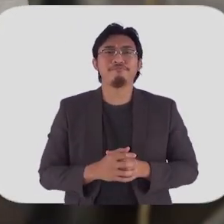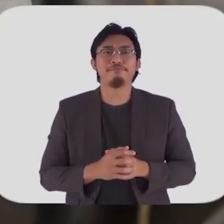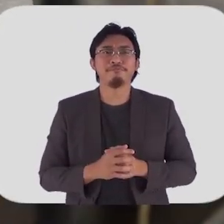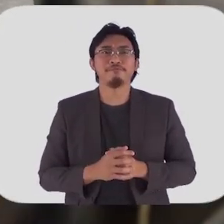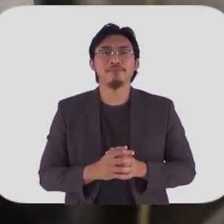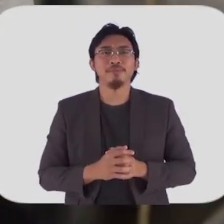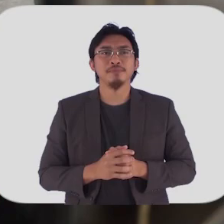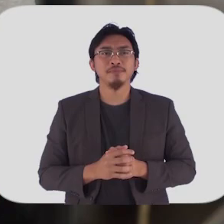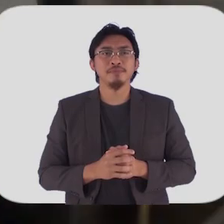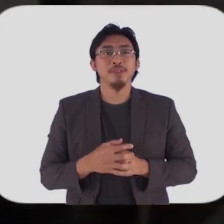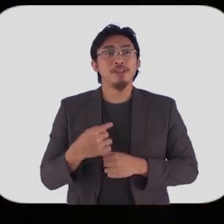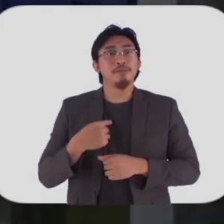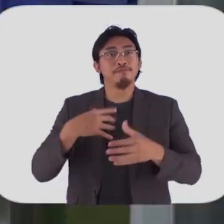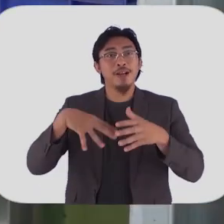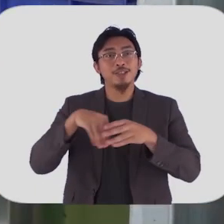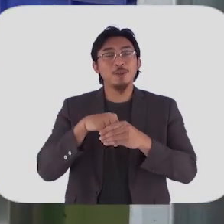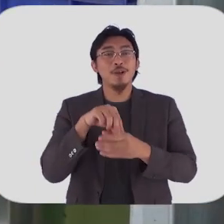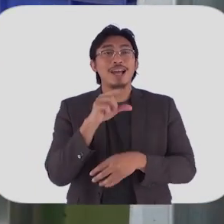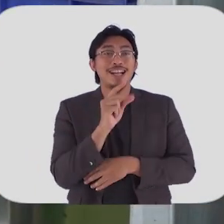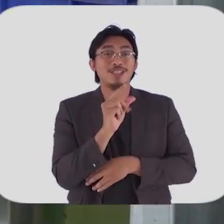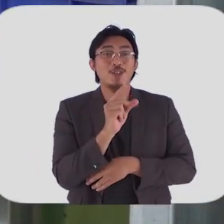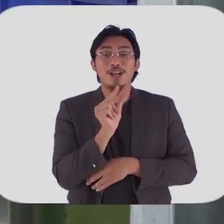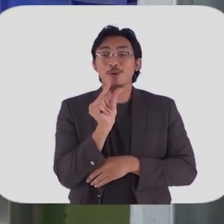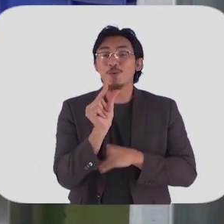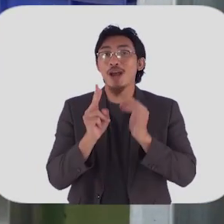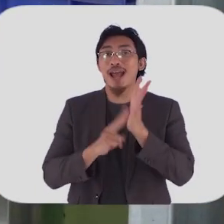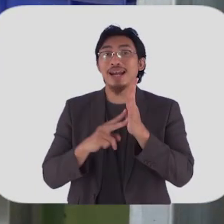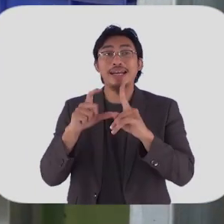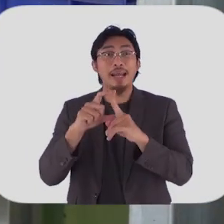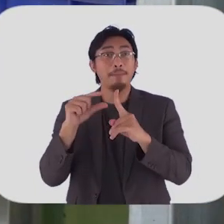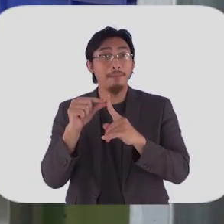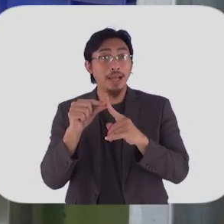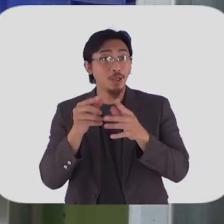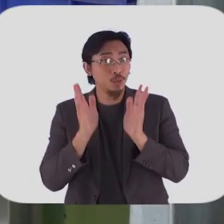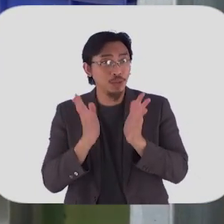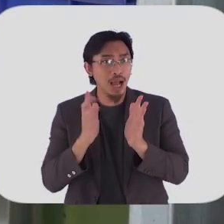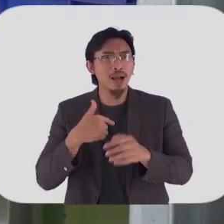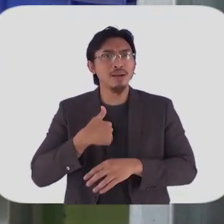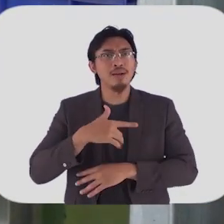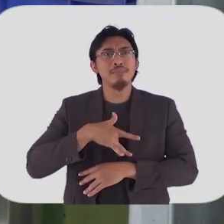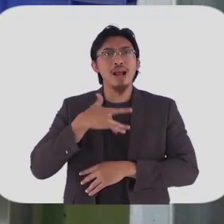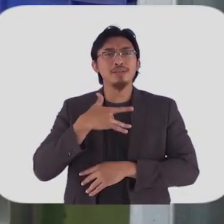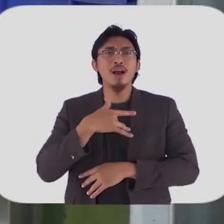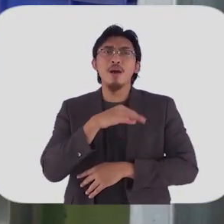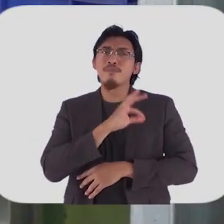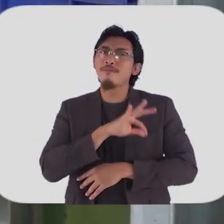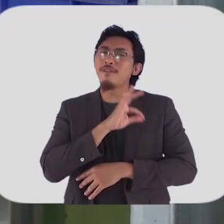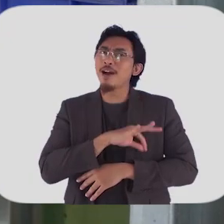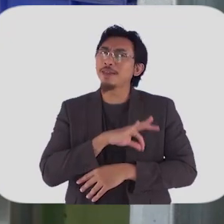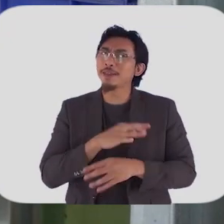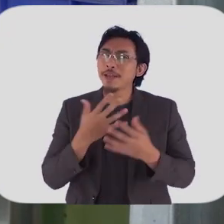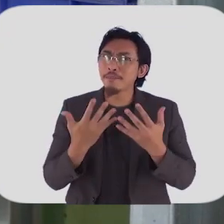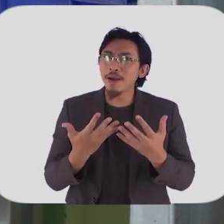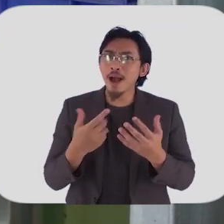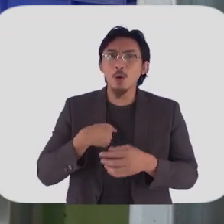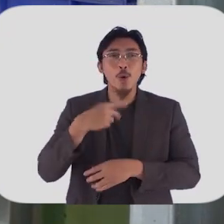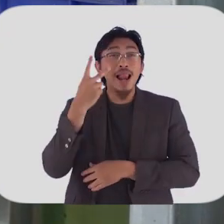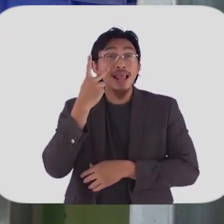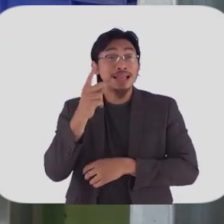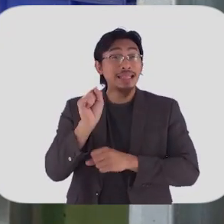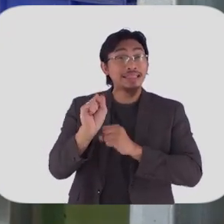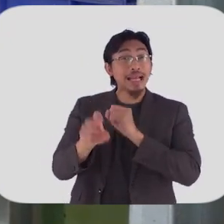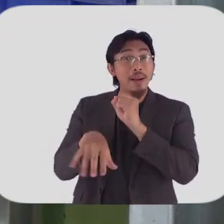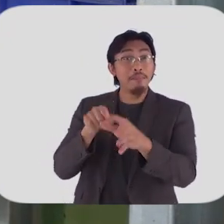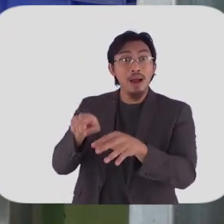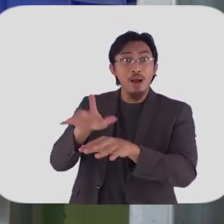dipermudah lah. Saya setelah masuk Restore UNDP ini, manfaatnya yang saya rasakan,